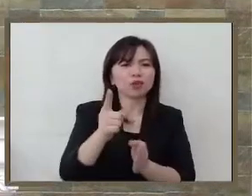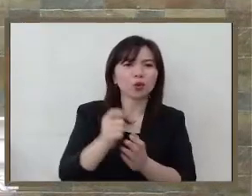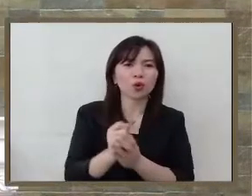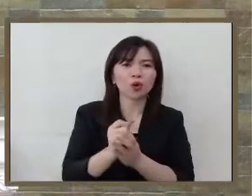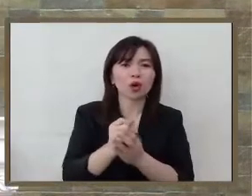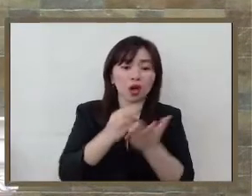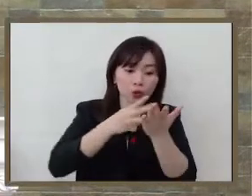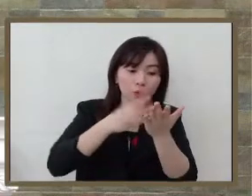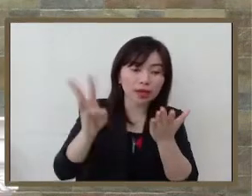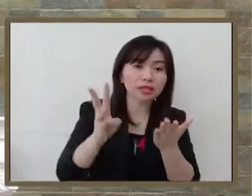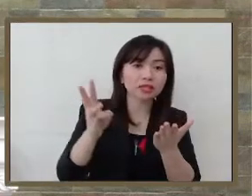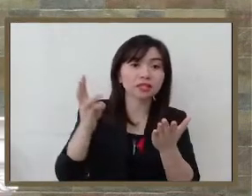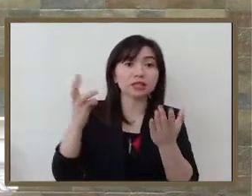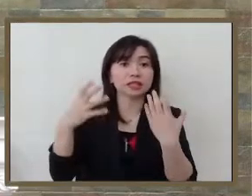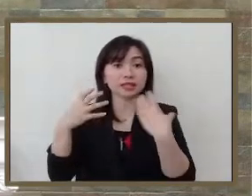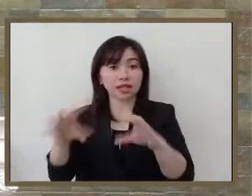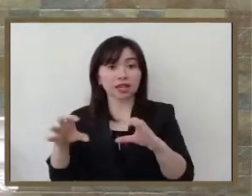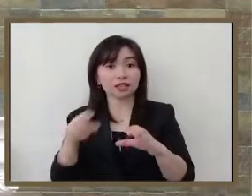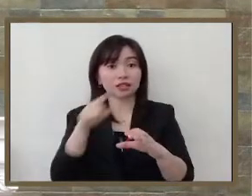you will miss your life.